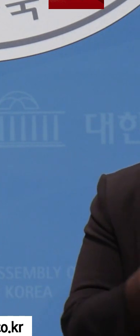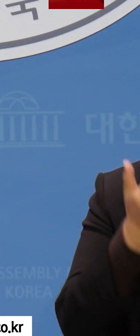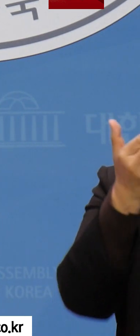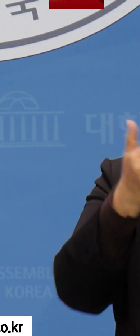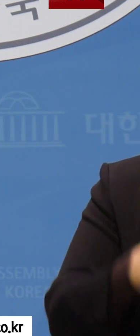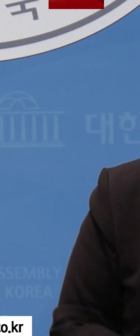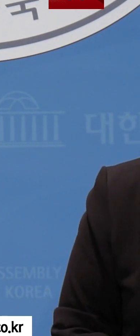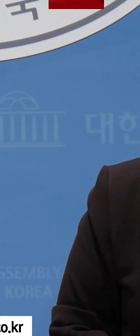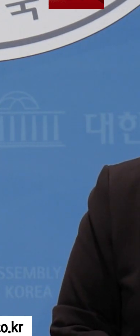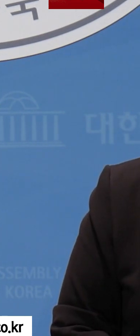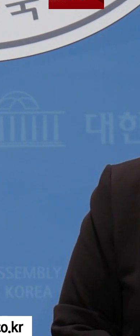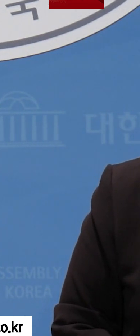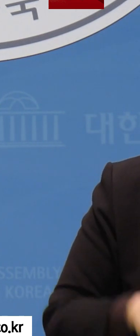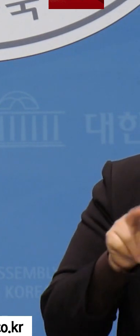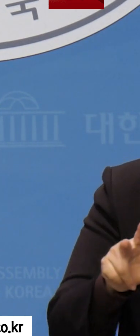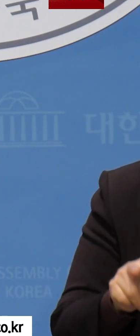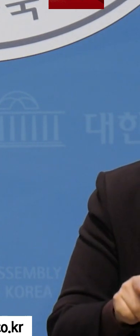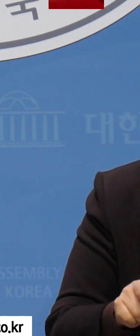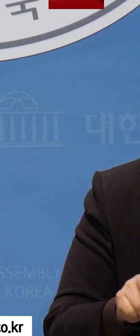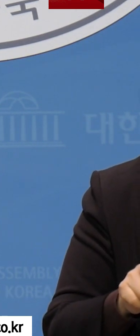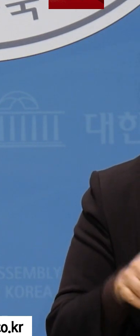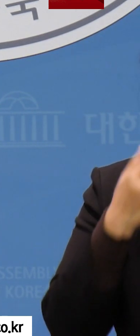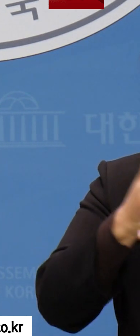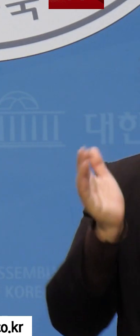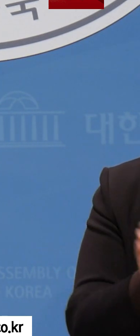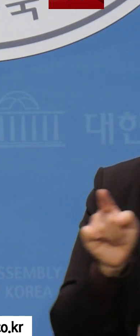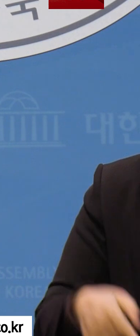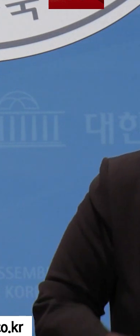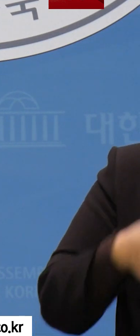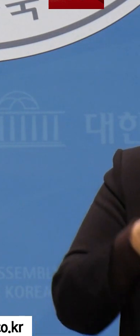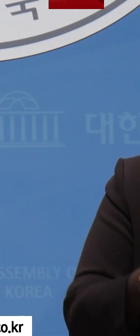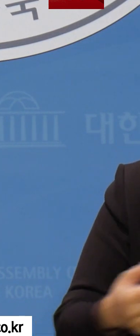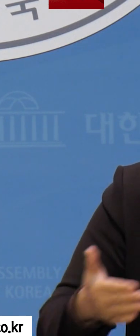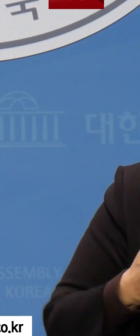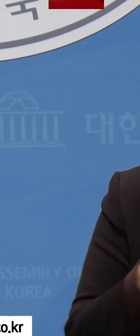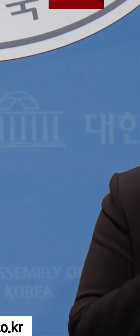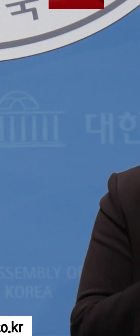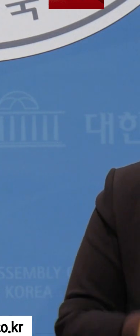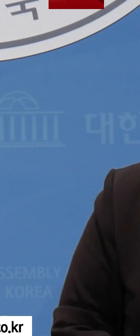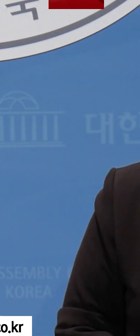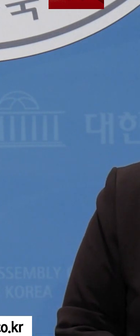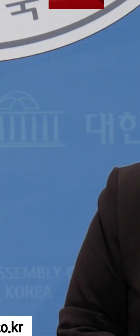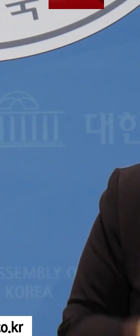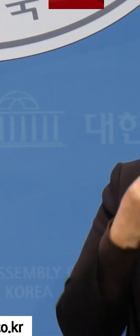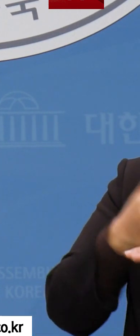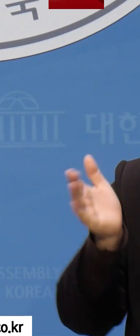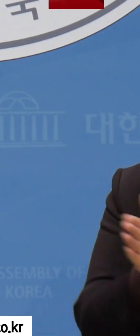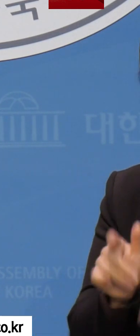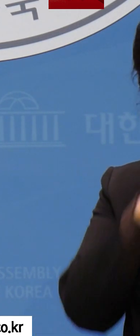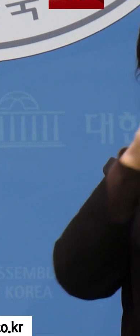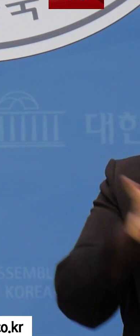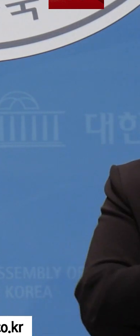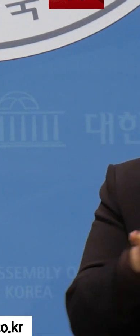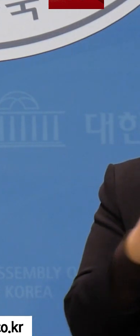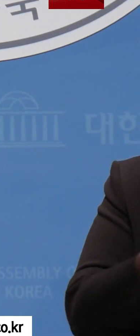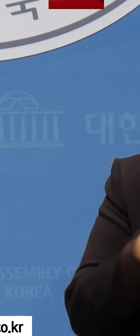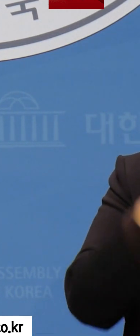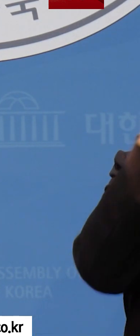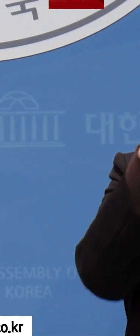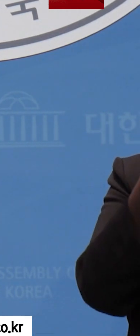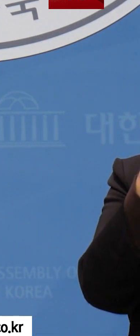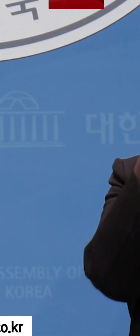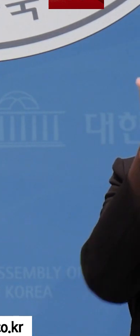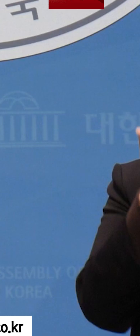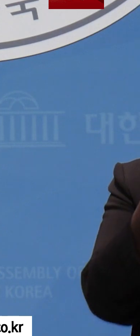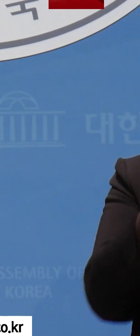것입니다. 이제 남은 것은 원내 다수당인 더불어민주당의 결단입니다. 민주당은 예타 면제법안 통과에